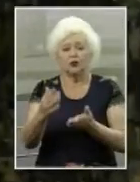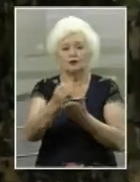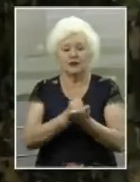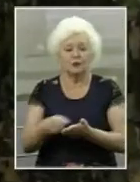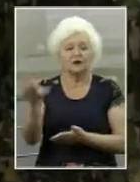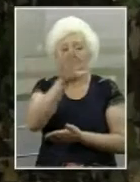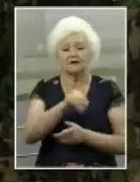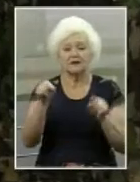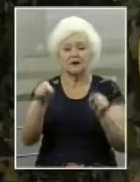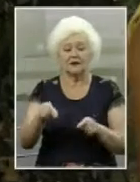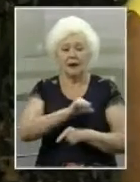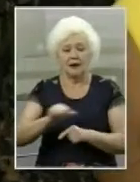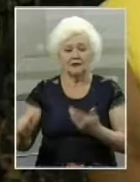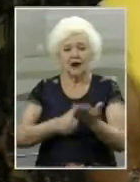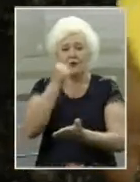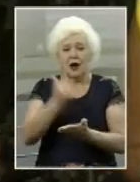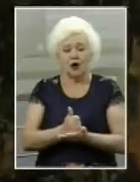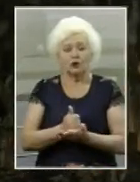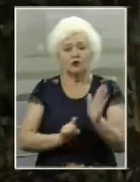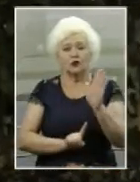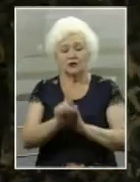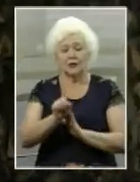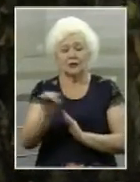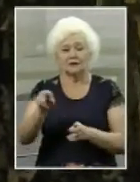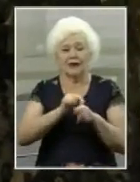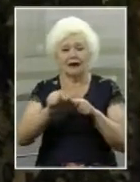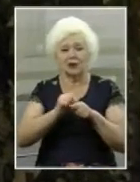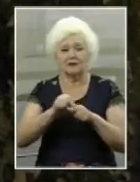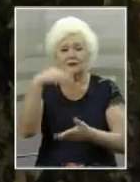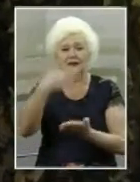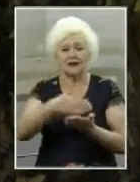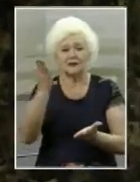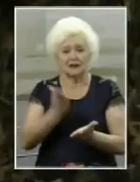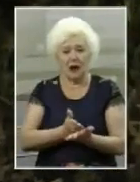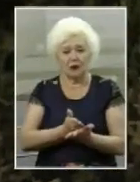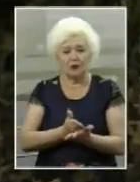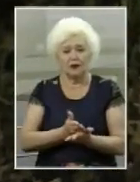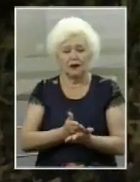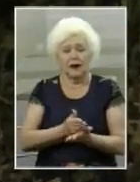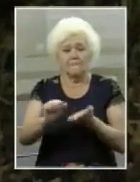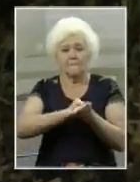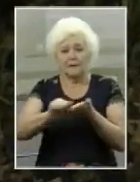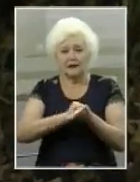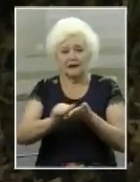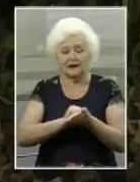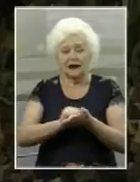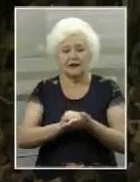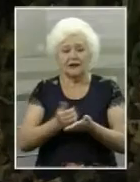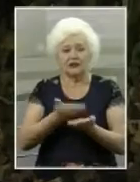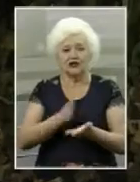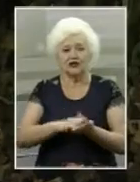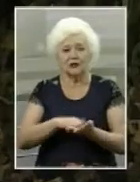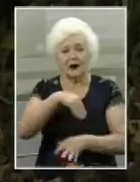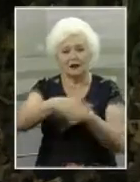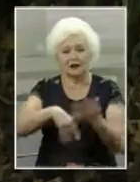в ці. А саме головне, Ісаєвим подякуємо, це чесник із салом. Перетерти зі шкварками.